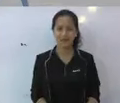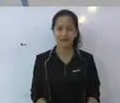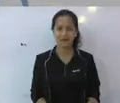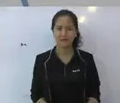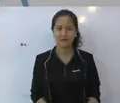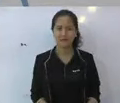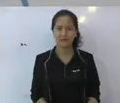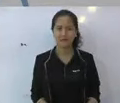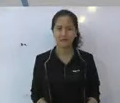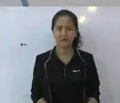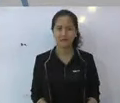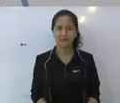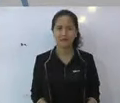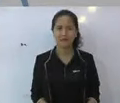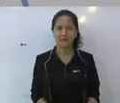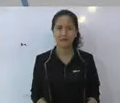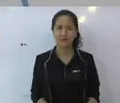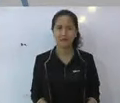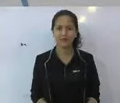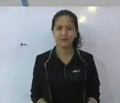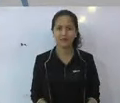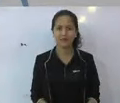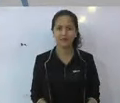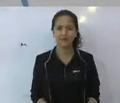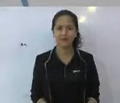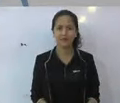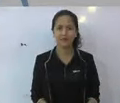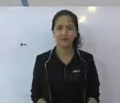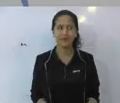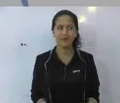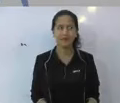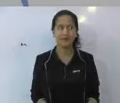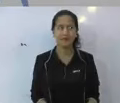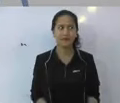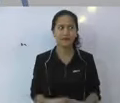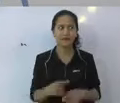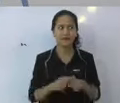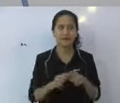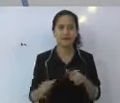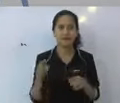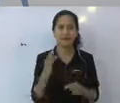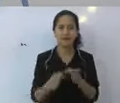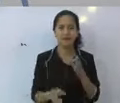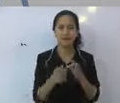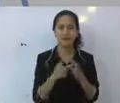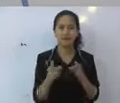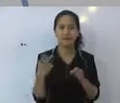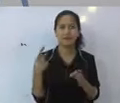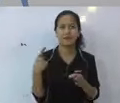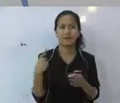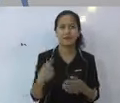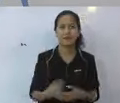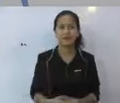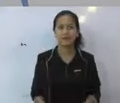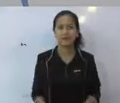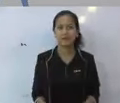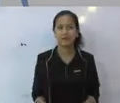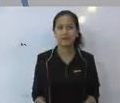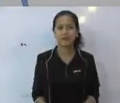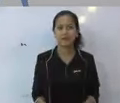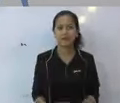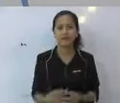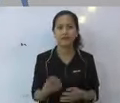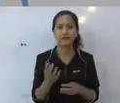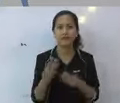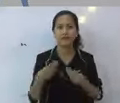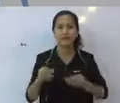ayan. Pero kung may mga lupain ka naman, may extra ano ka diyan, marami kang paso na pwede pagtaniman, gawin po